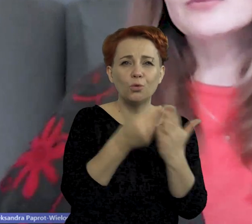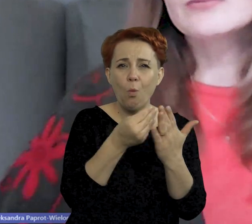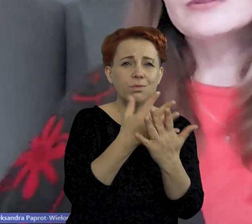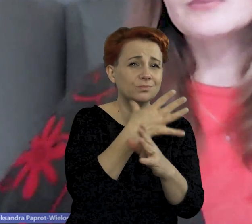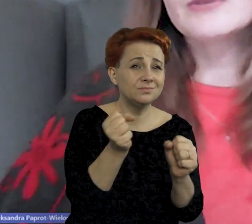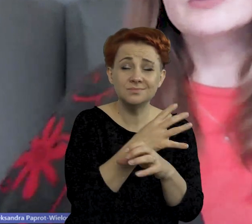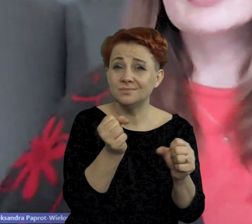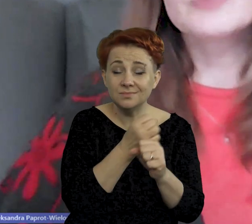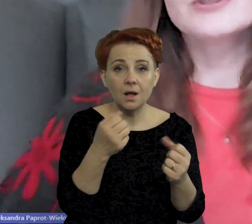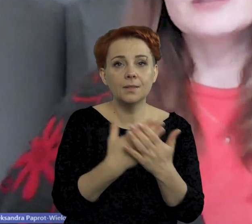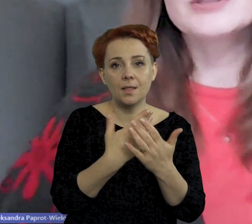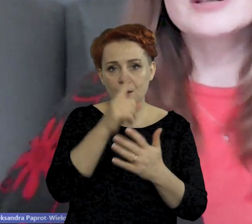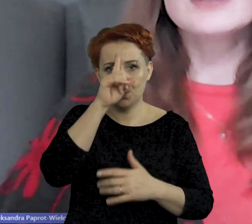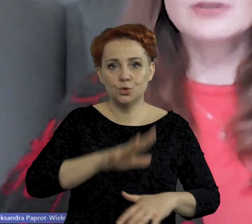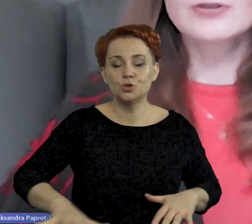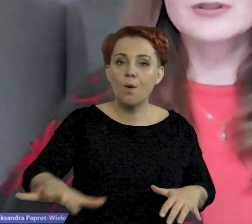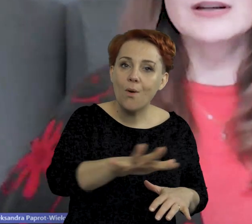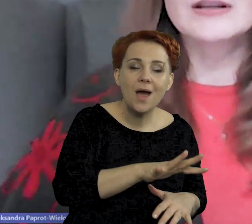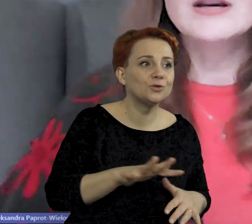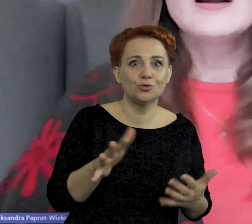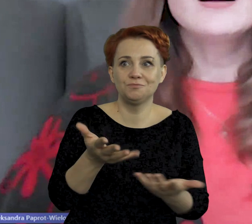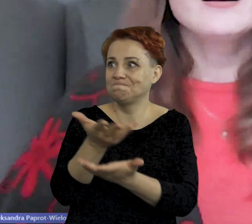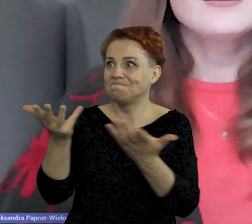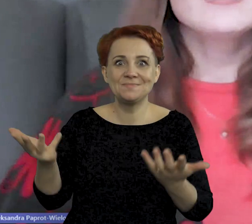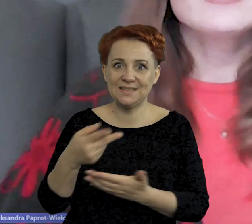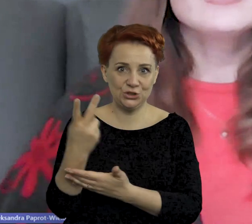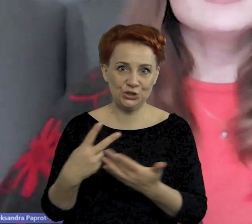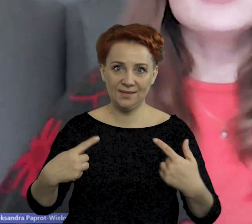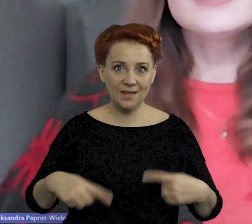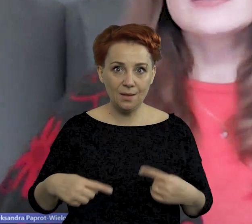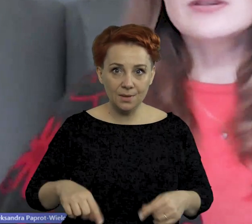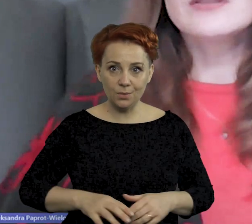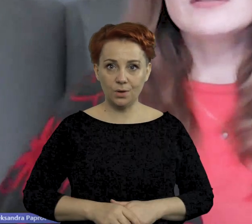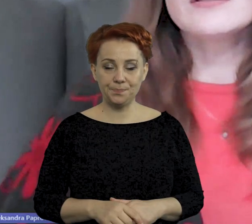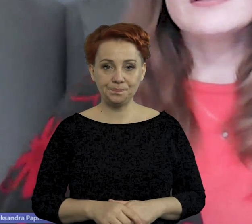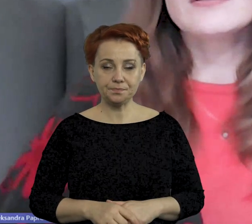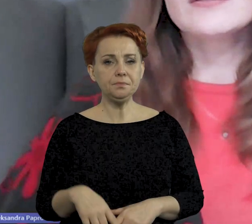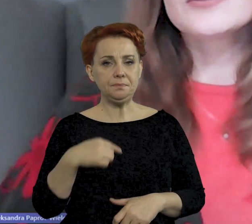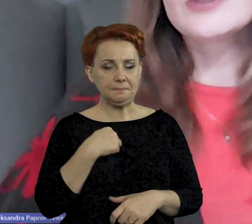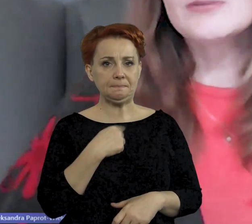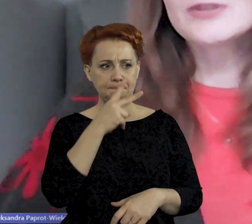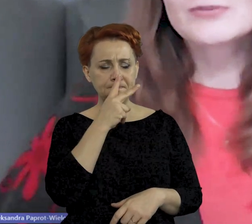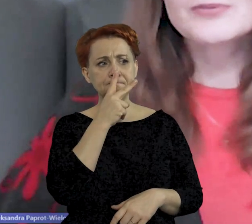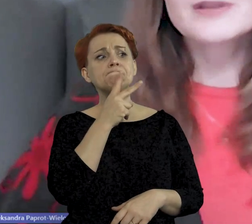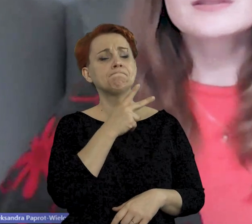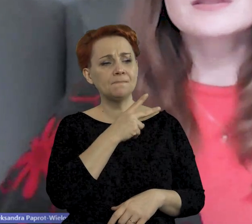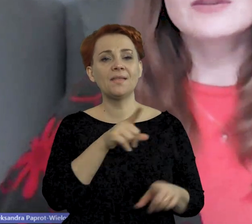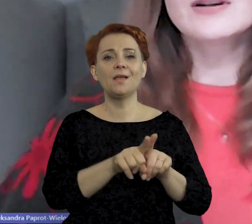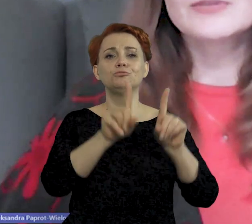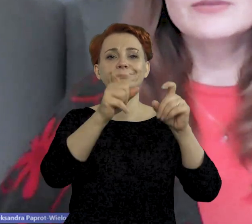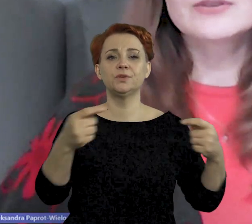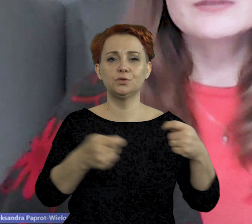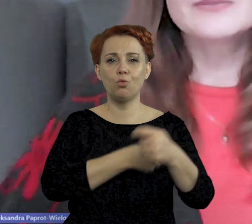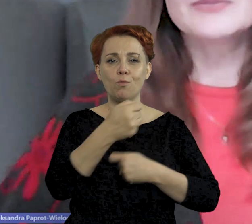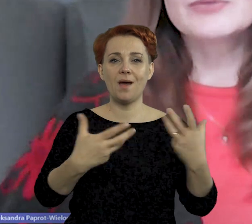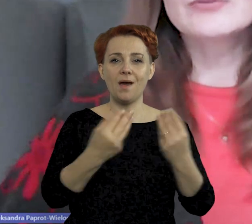po prostu społeczność Powiśla, mieszkańcy nie korzystali. I widząc to, rozpoczęłam też współpracę z